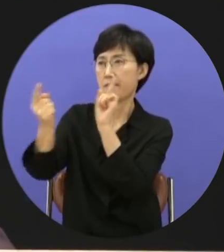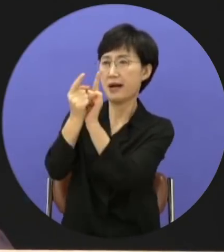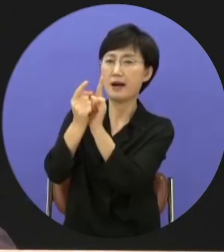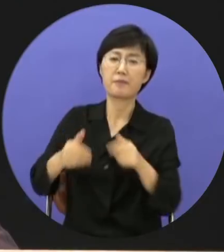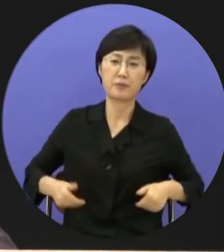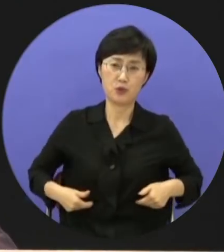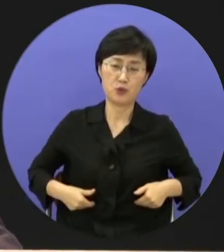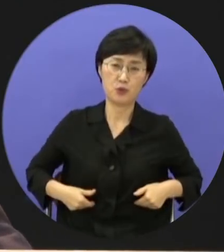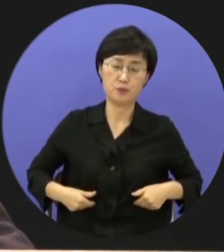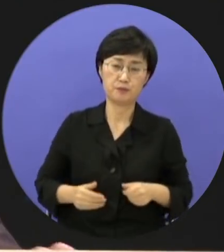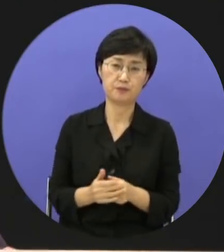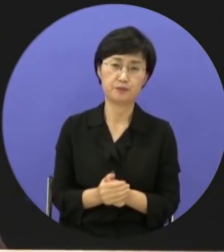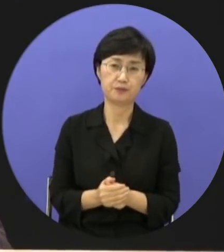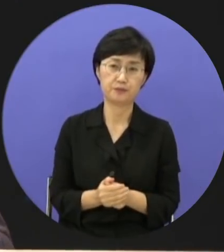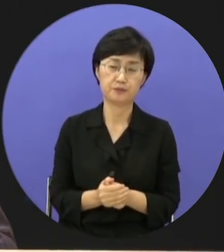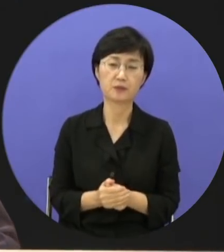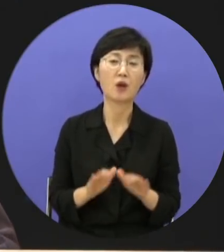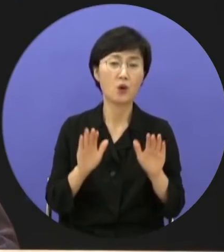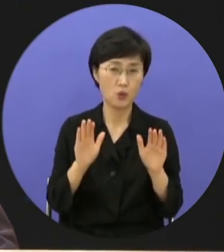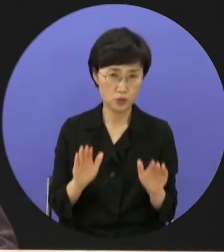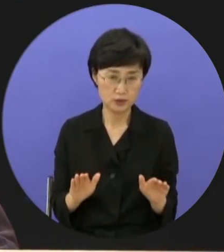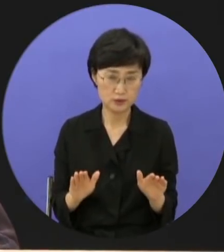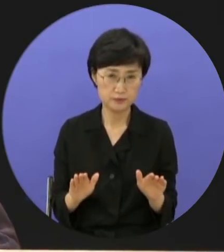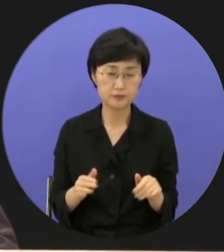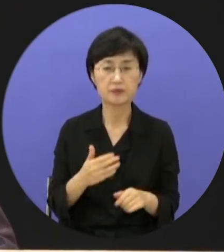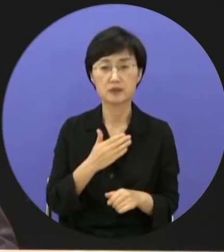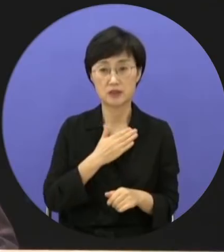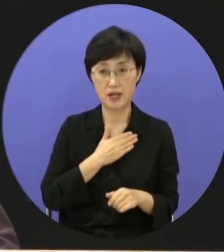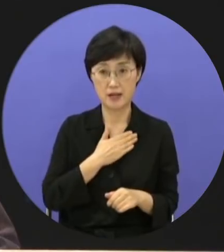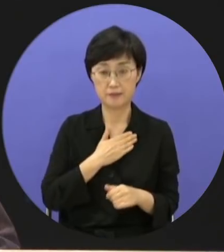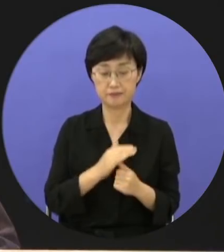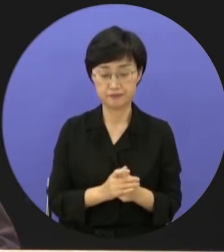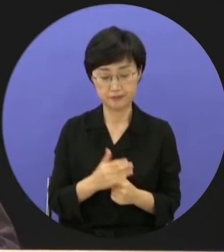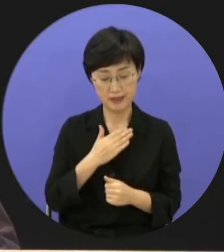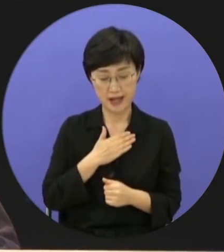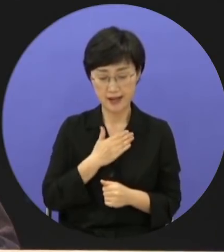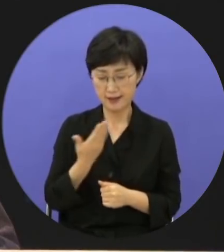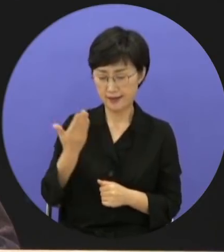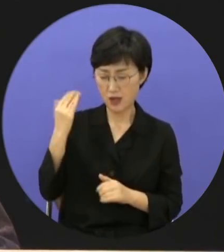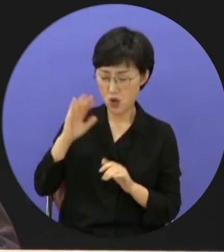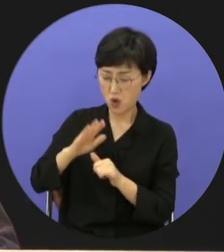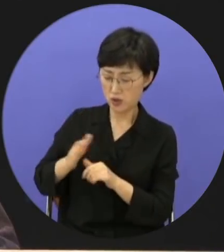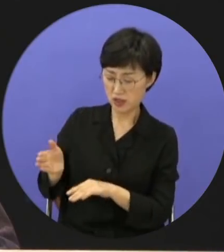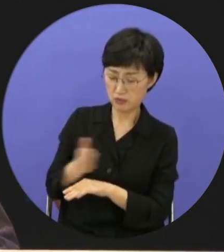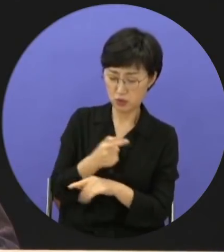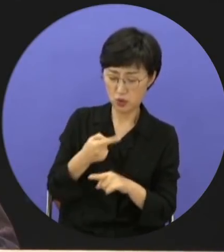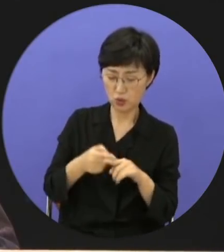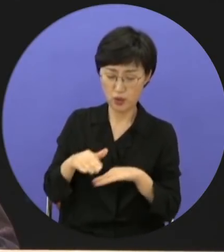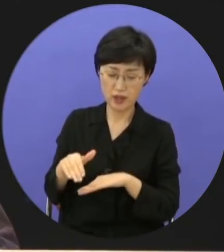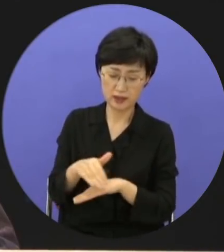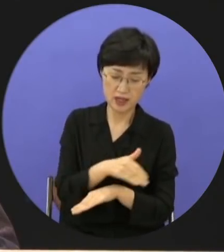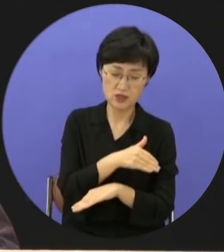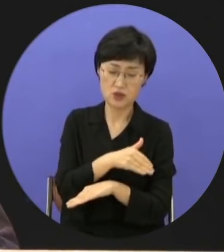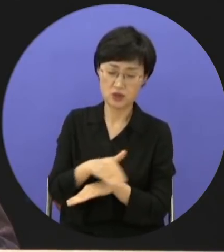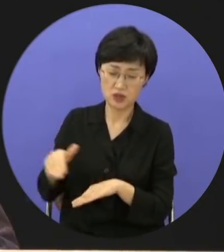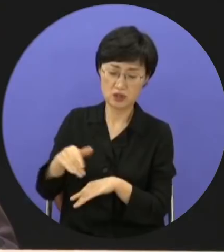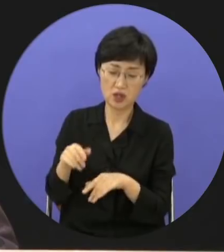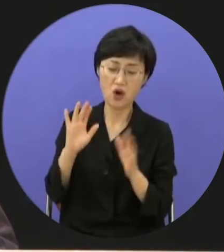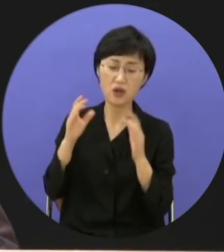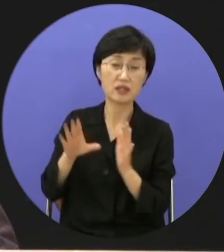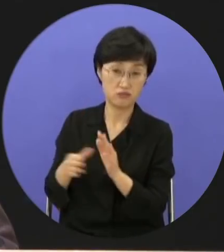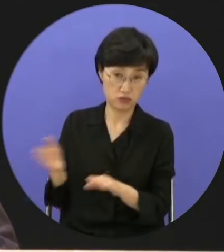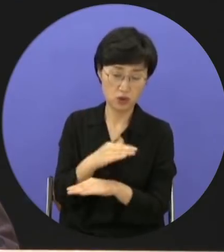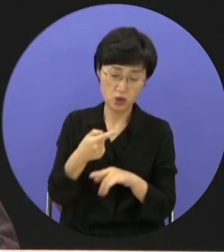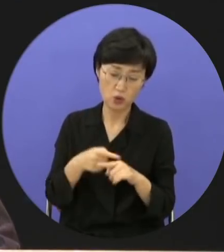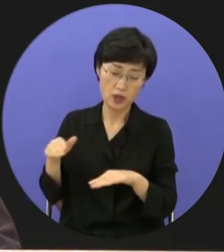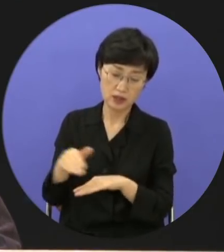you. 저는 어릴 때부터 교회 다녔습니다만은 이 시간표가 없어서 고생했습니다.